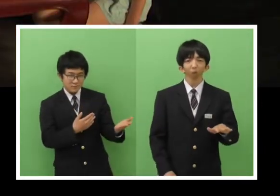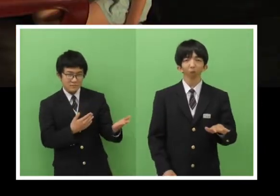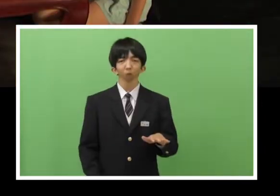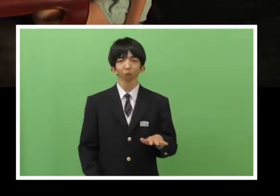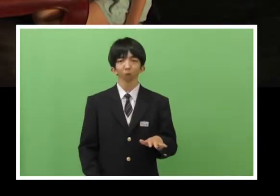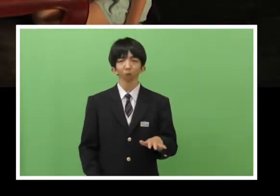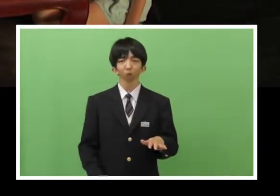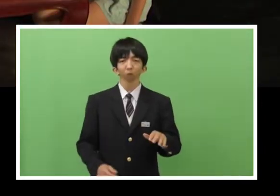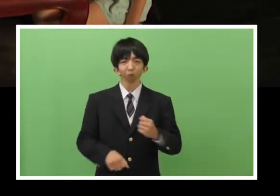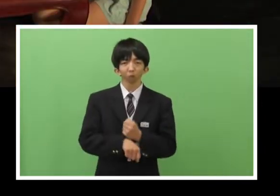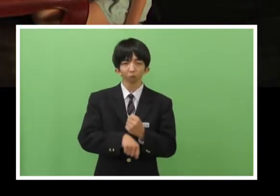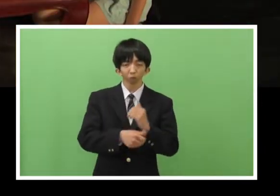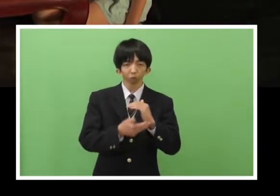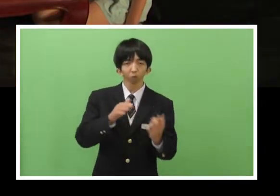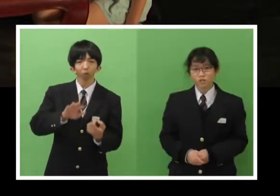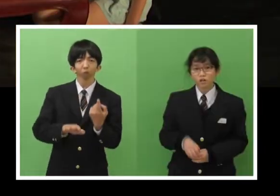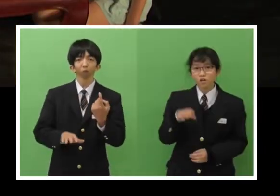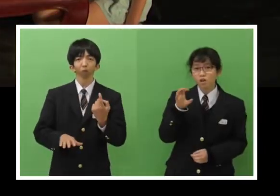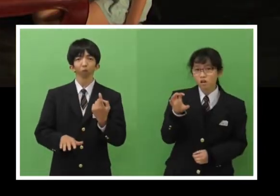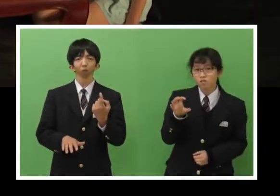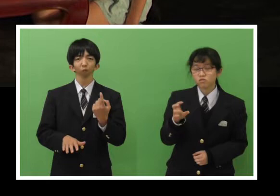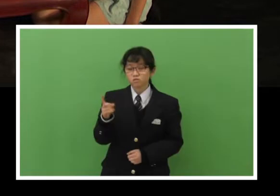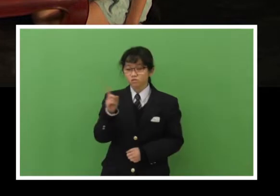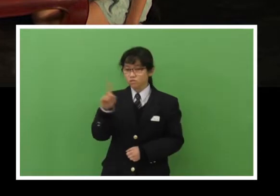それがね、大変なことが起きて。